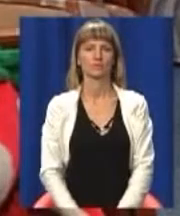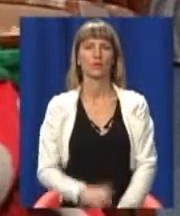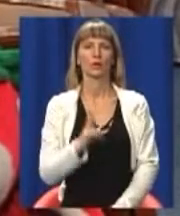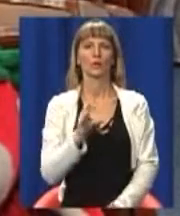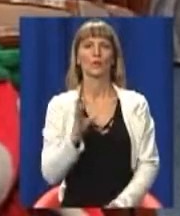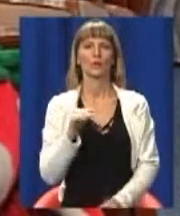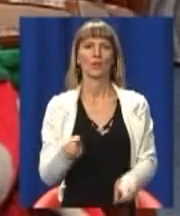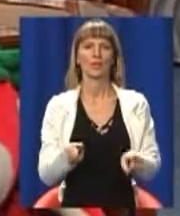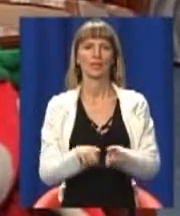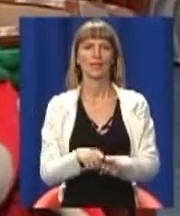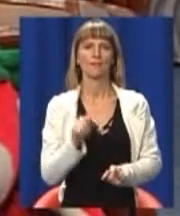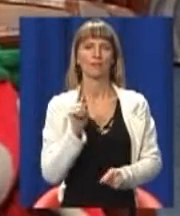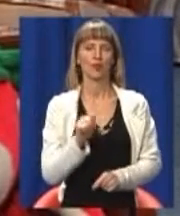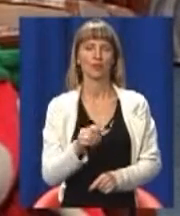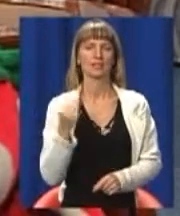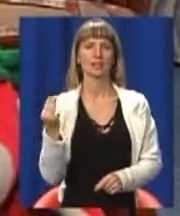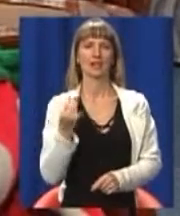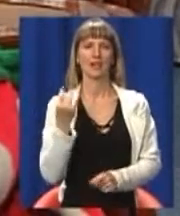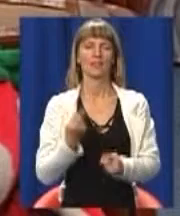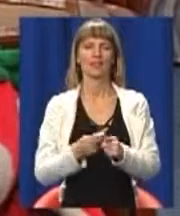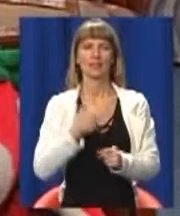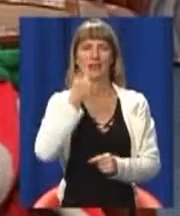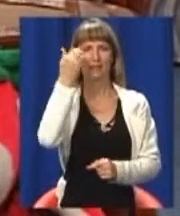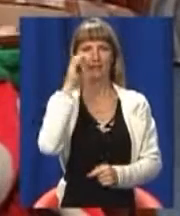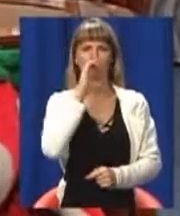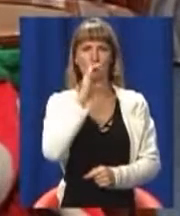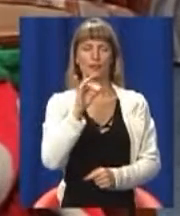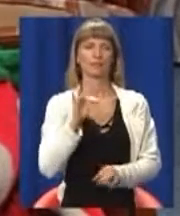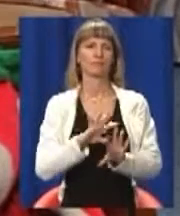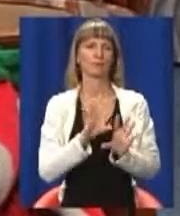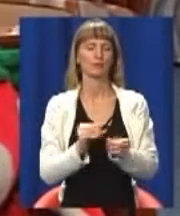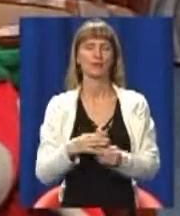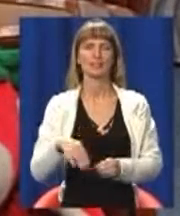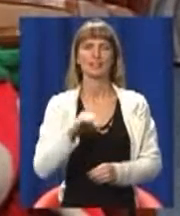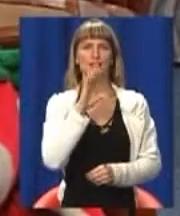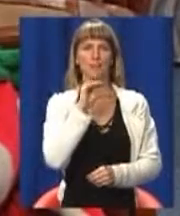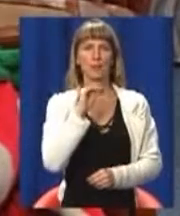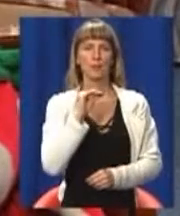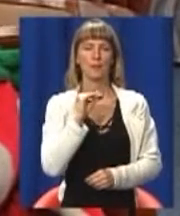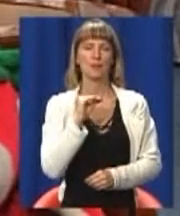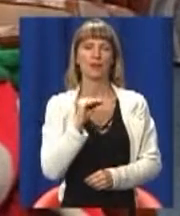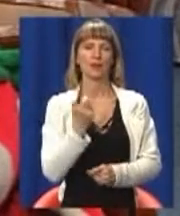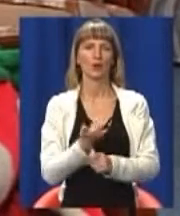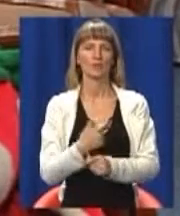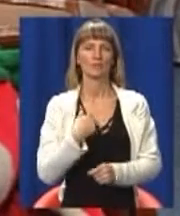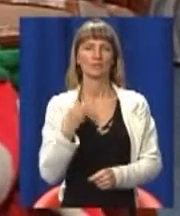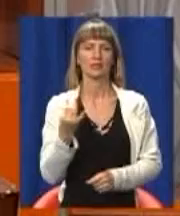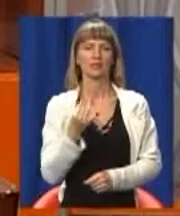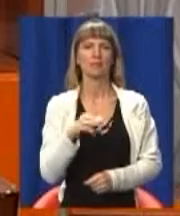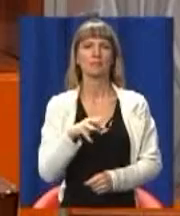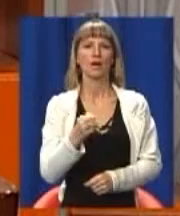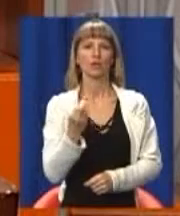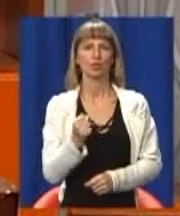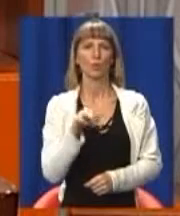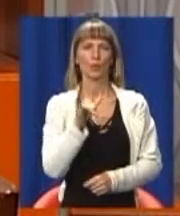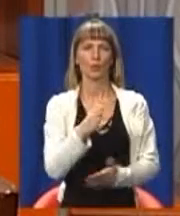Ну, ось такі вони цікаві, ці італійські вовки. Та й взагалі всі пси, всі собаки, вони дуже-дуже цікаві. До речі, Маша, у